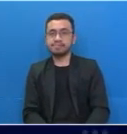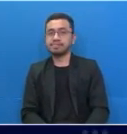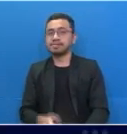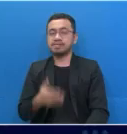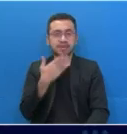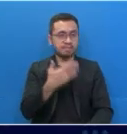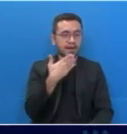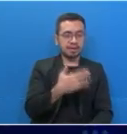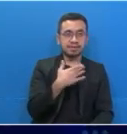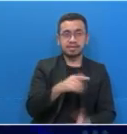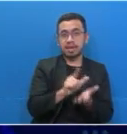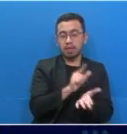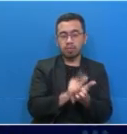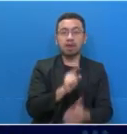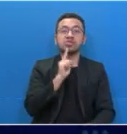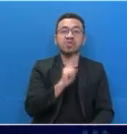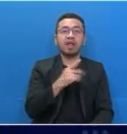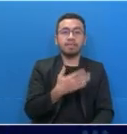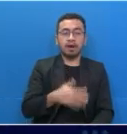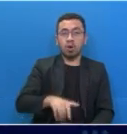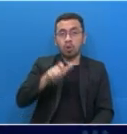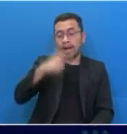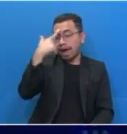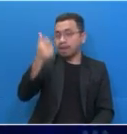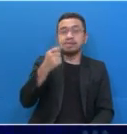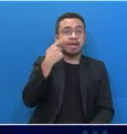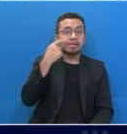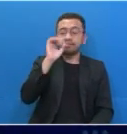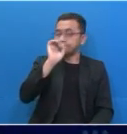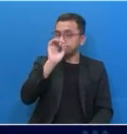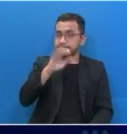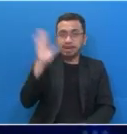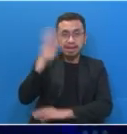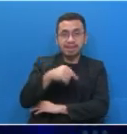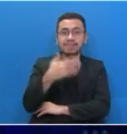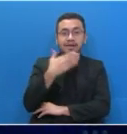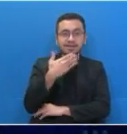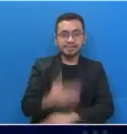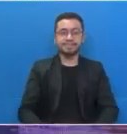terkait dengan sejumlah kesaksian yang disampaikan ahli pada sidang hari ini.